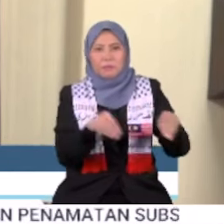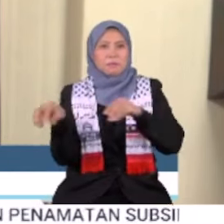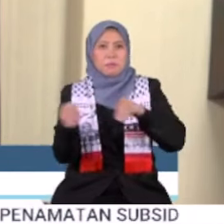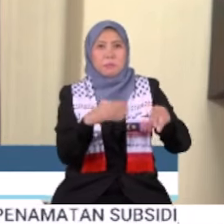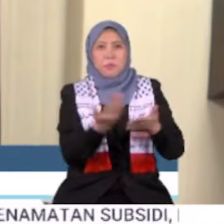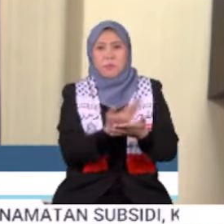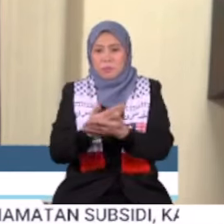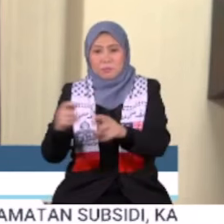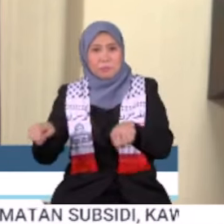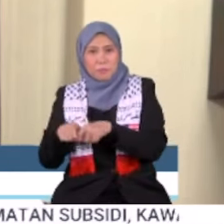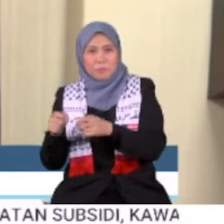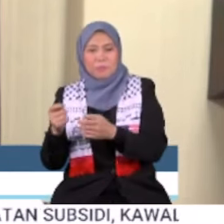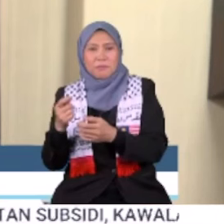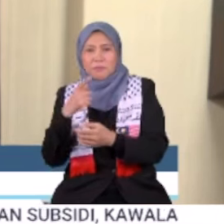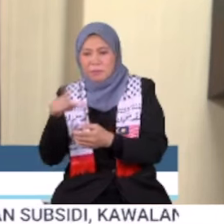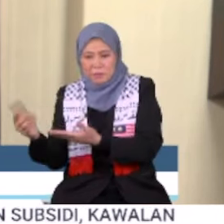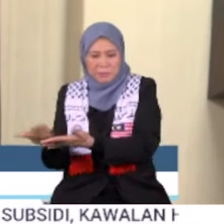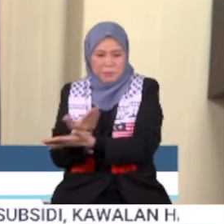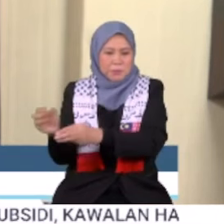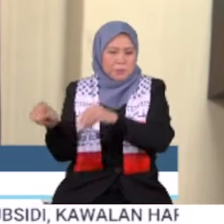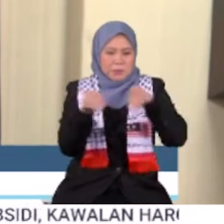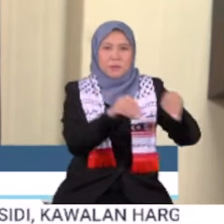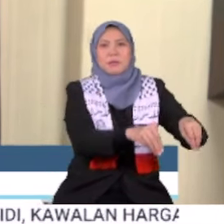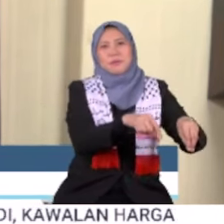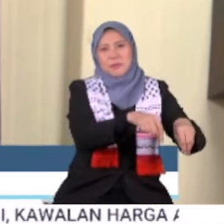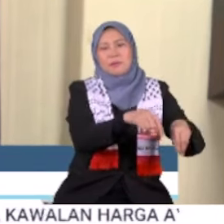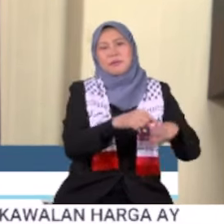ya. Dijangkakan pembinaan akan bermula pada